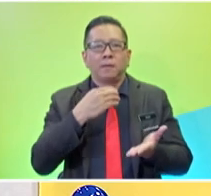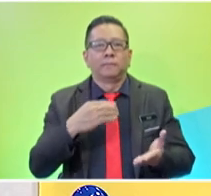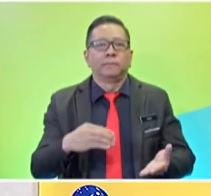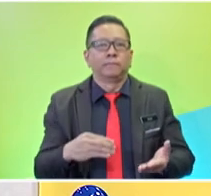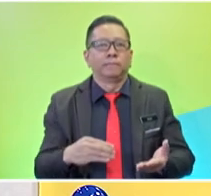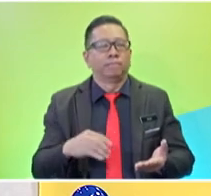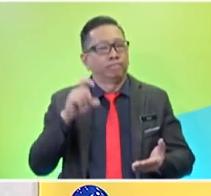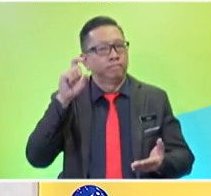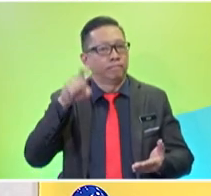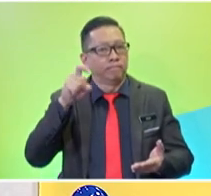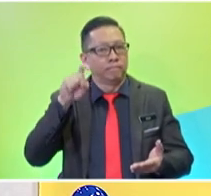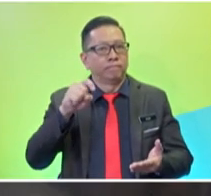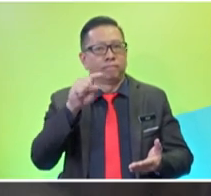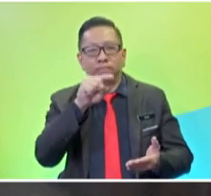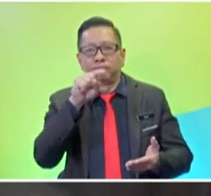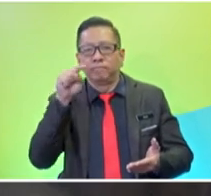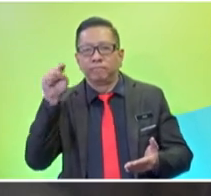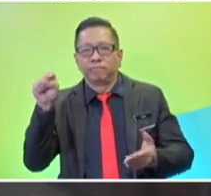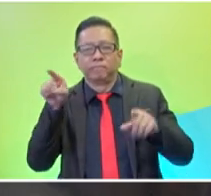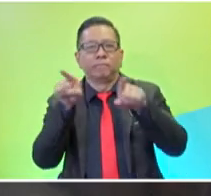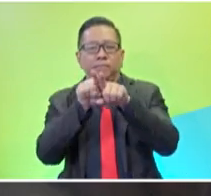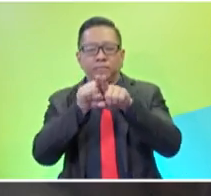atas dan ujungnya bawah adalah